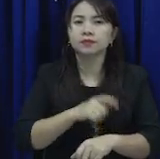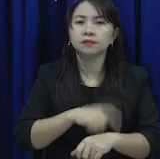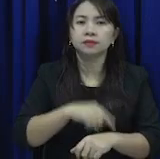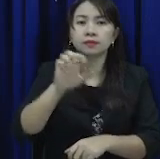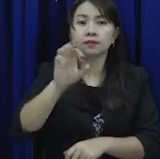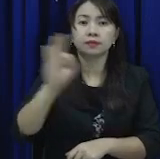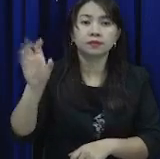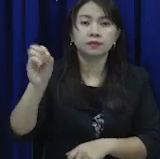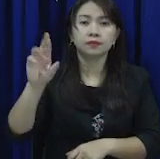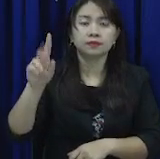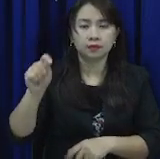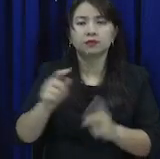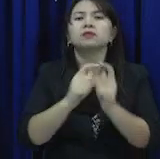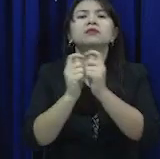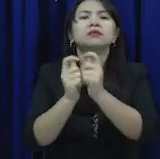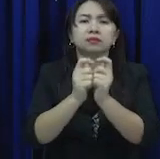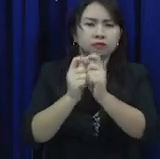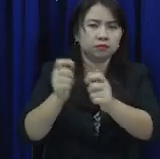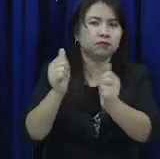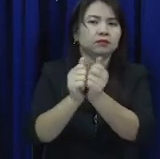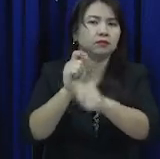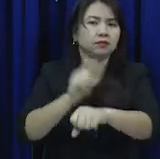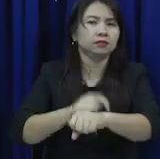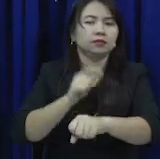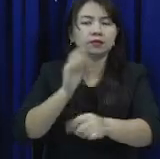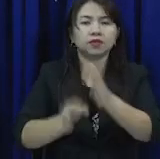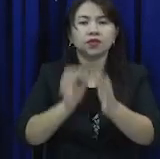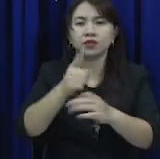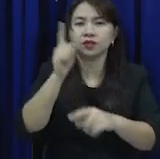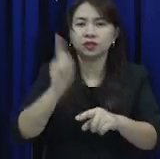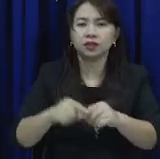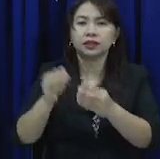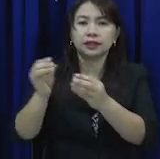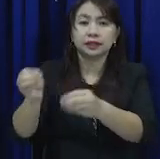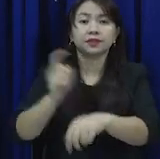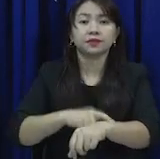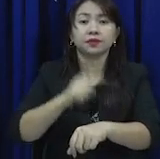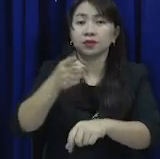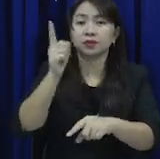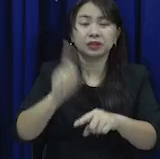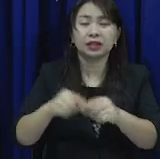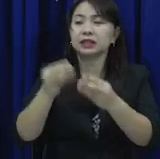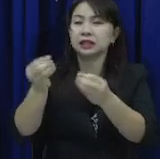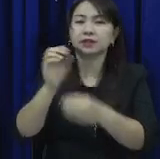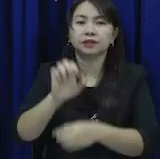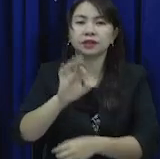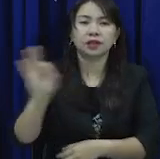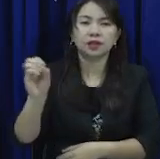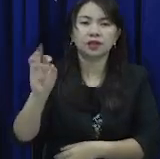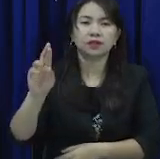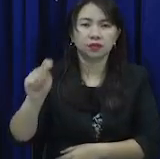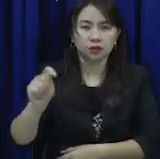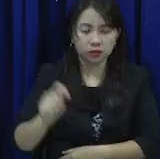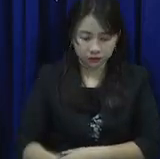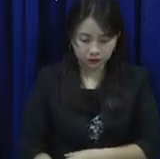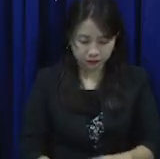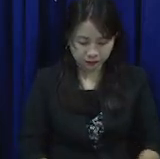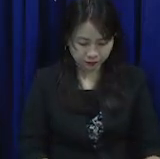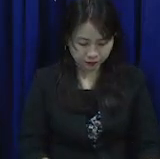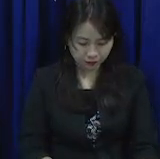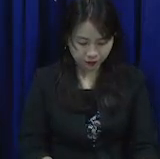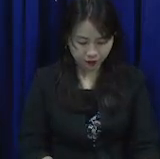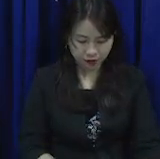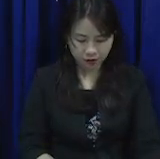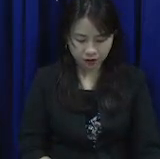pag hindi ka makapagbigay ng time of course h ka makapagbigay ng effort mm simple ganun lang kasimple yon that's right ' ba So